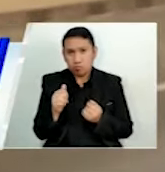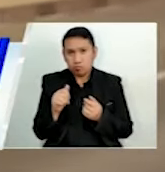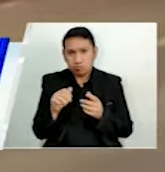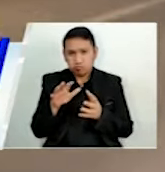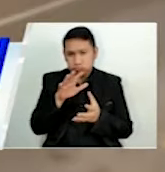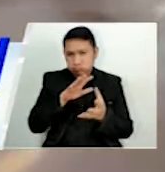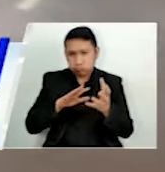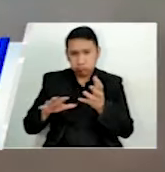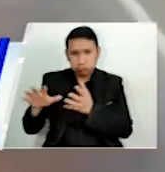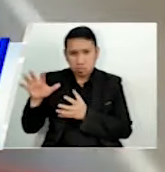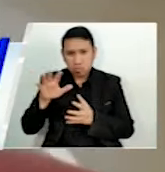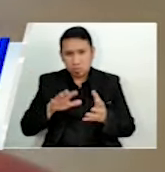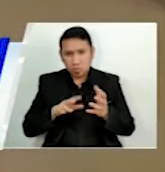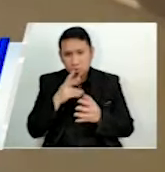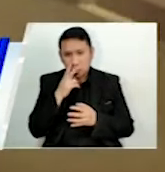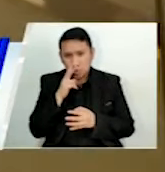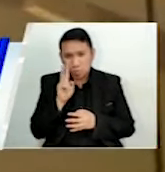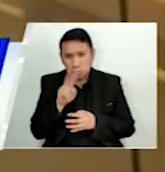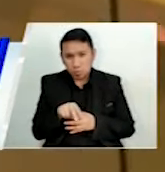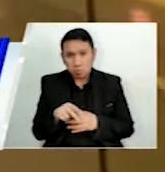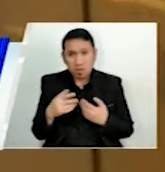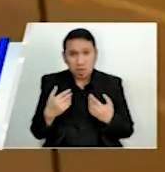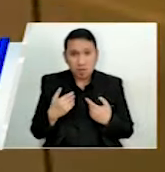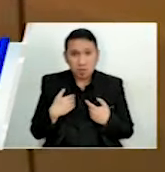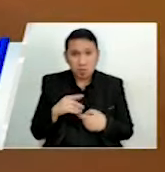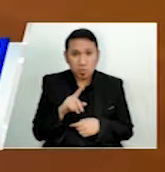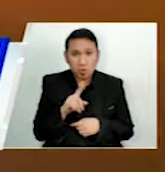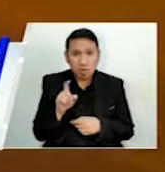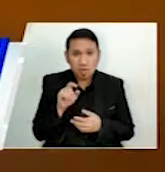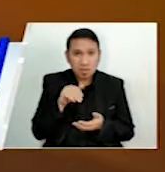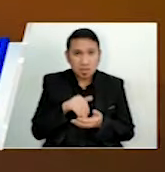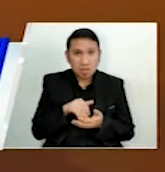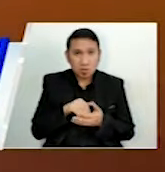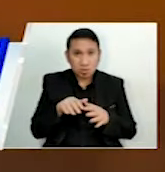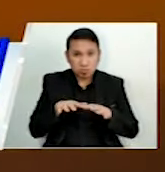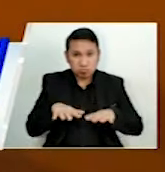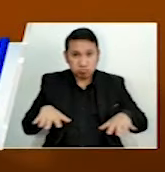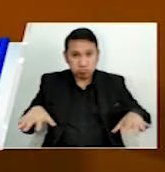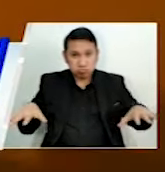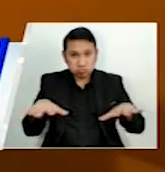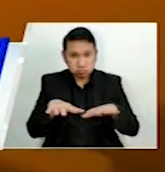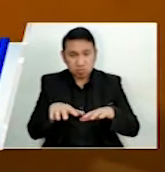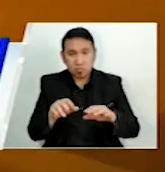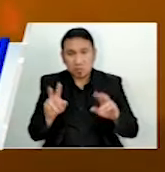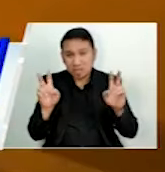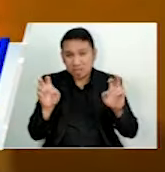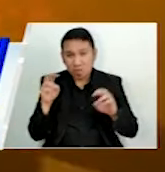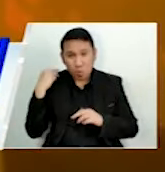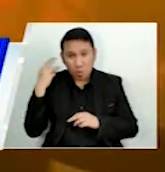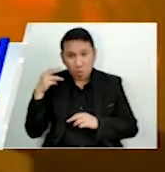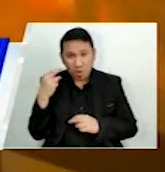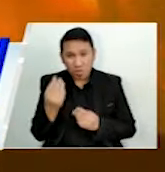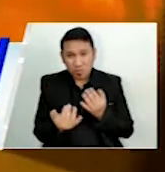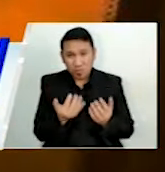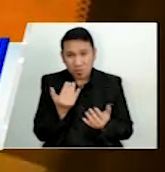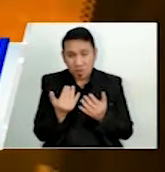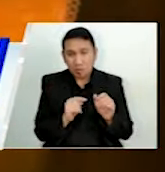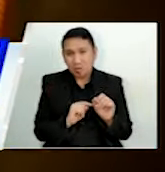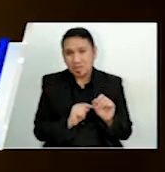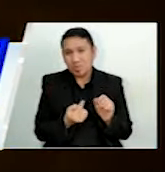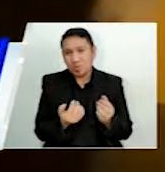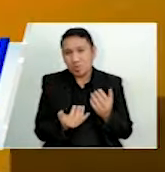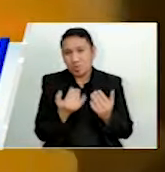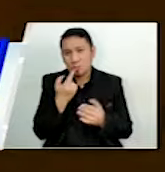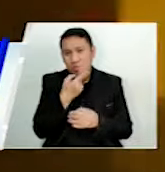sa Tala ng autoridad Umabot na sa mahigit 100 Li ektarya ang natupok ng wildfire na pinaniwala ang sumiklab dahil sa mainit na